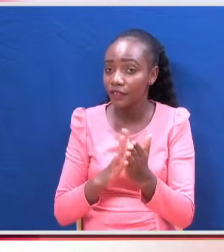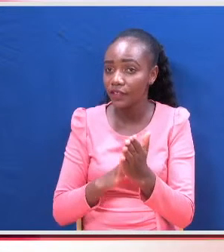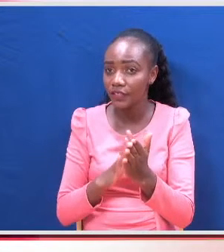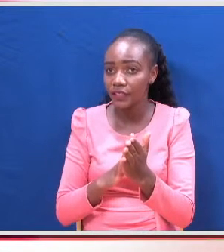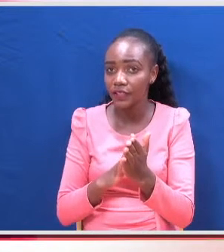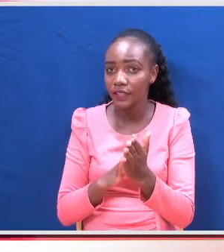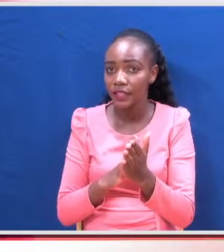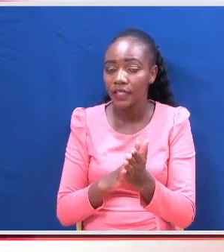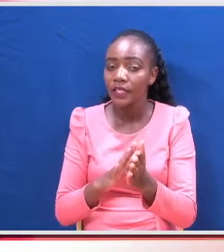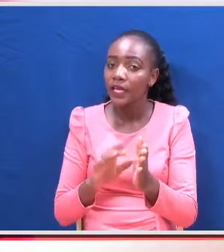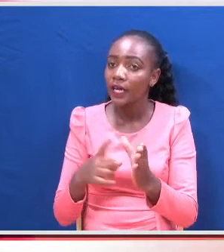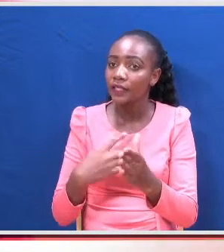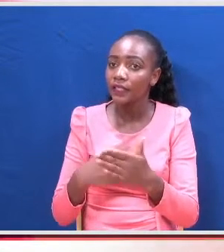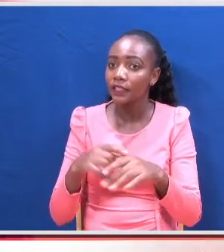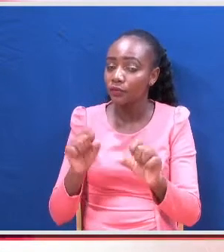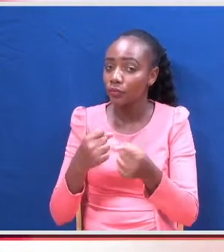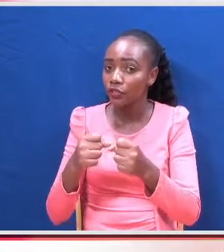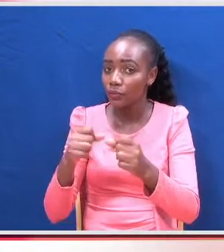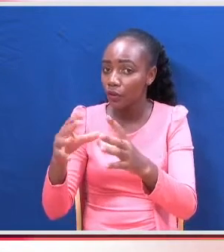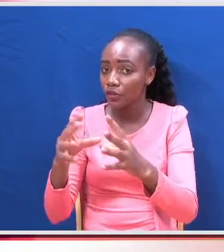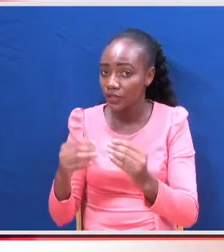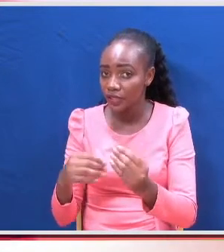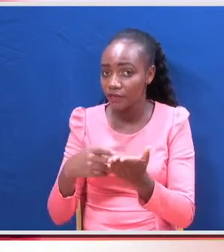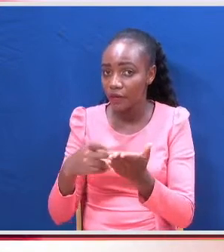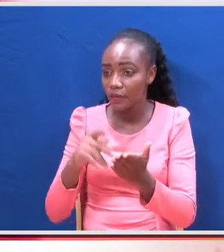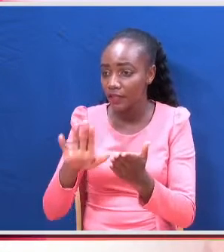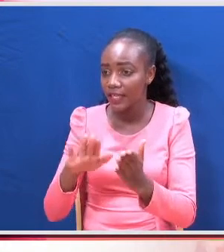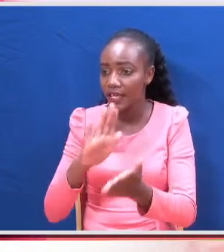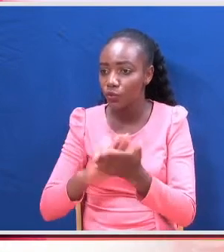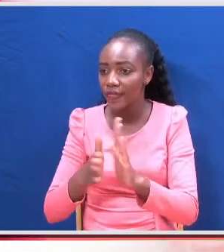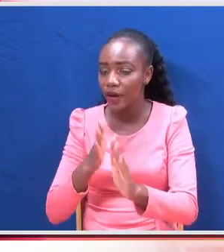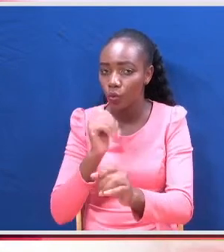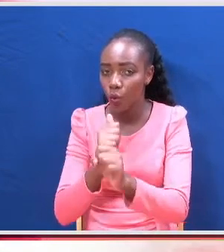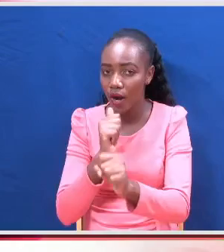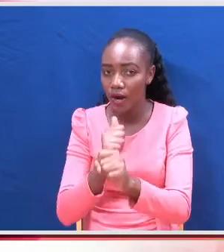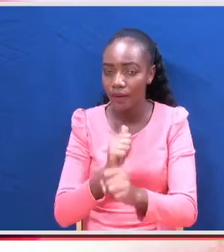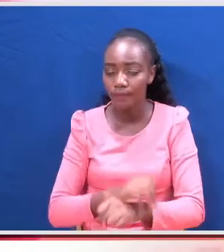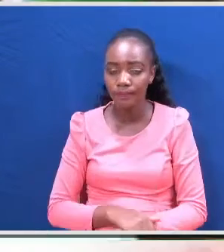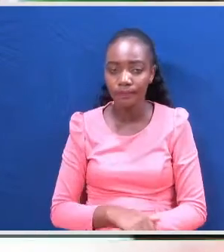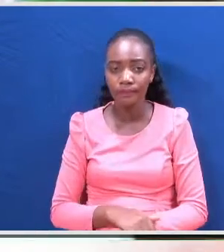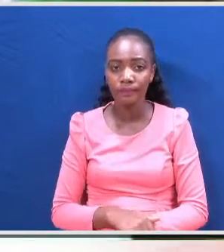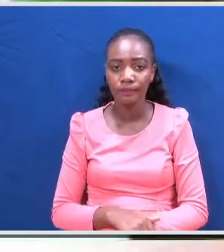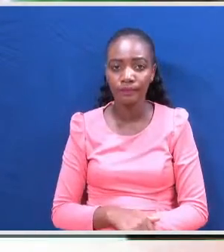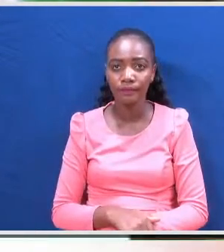usivyo hawatapokea malipo yao. Mike Kagongo na mengi zaidi.